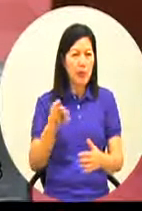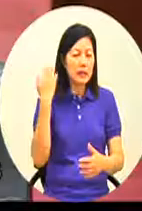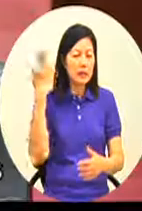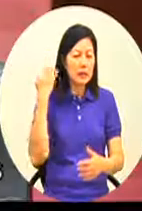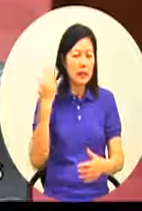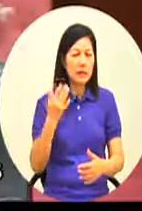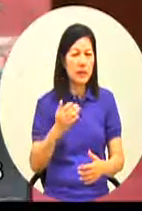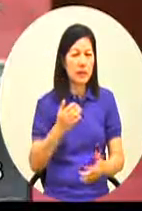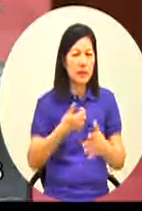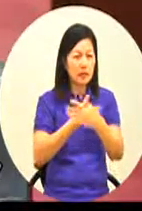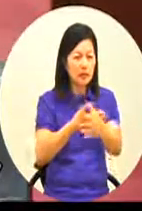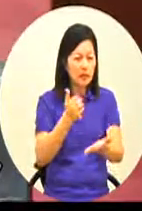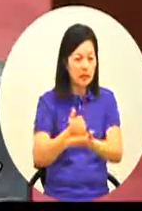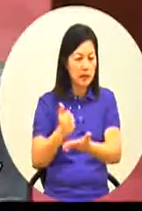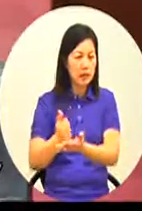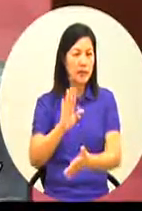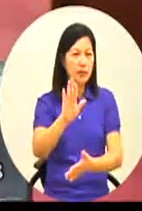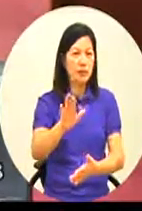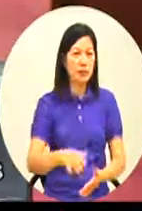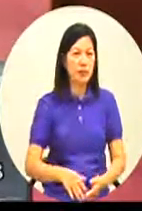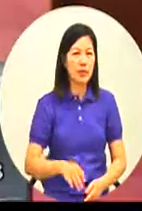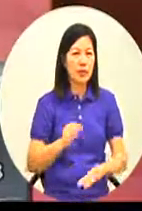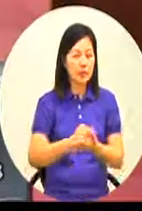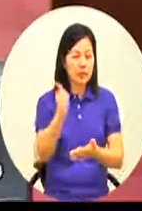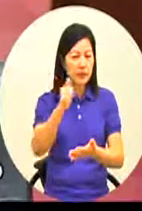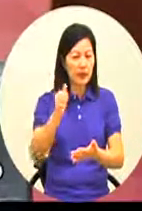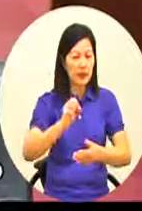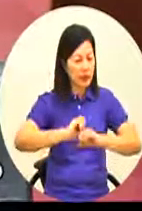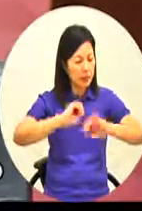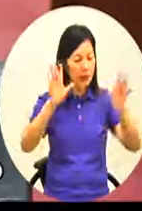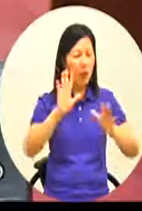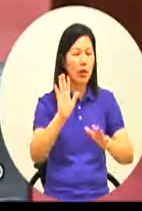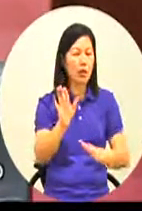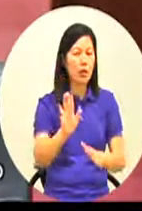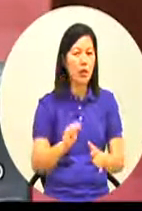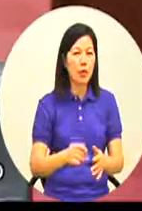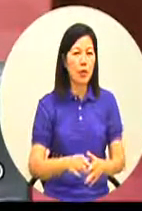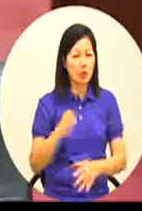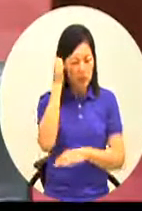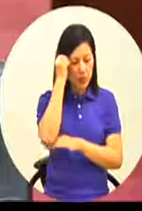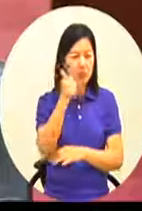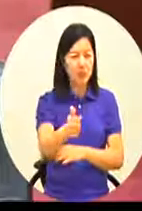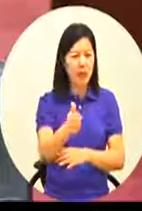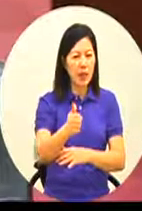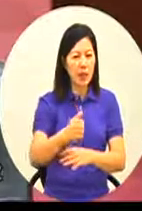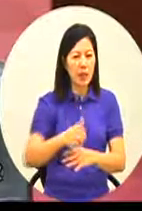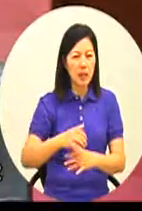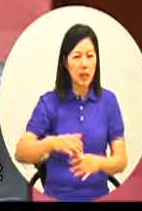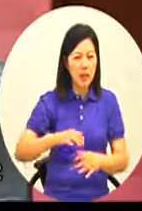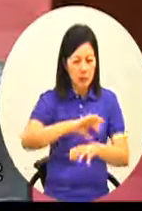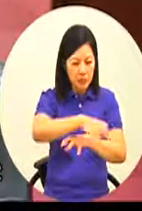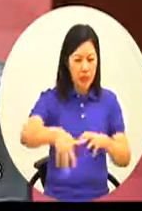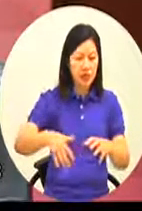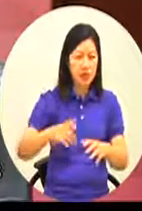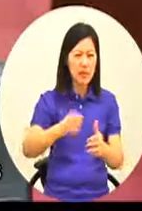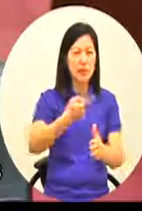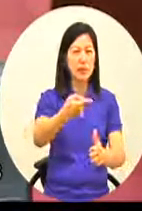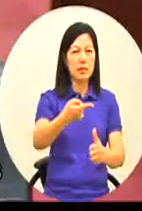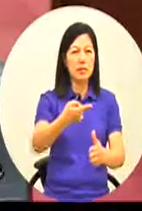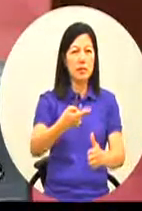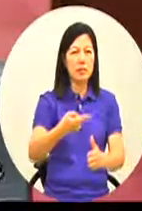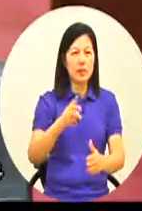对？啊，即摆咱看媒体报，台湾嘛是摕到一支支城市对不对？是世界国际上的第一名。啊，这第一名就是恁